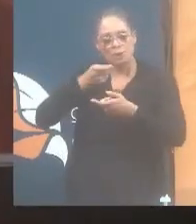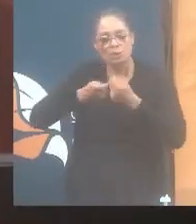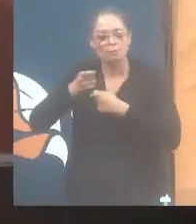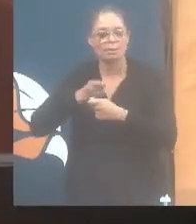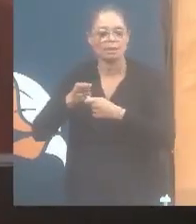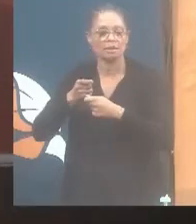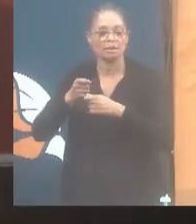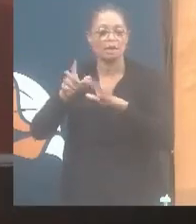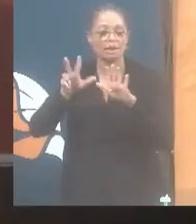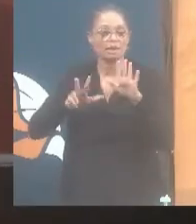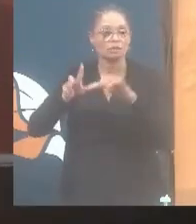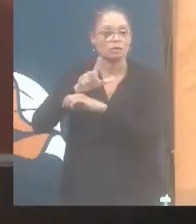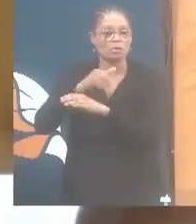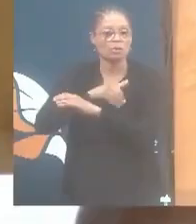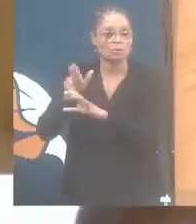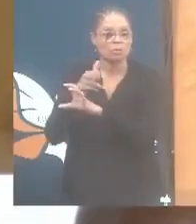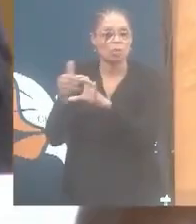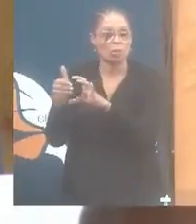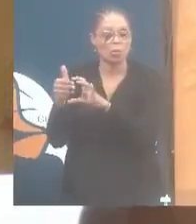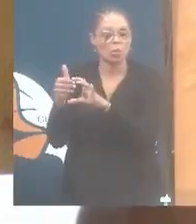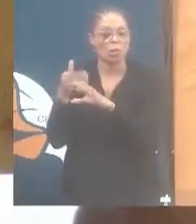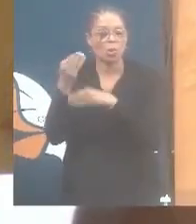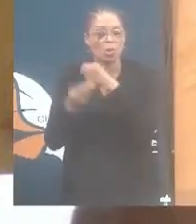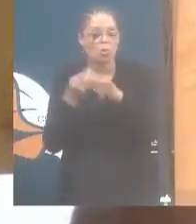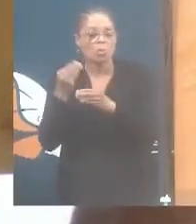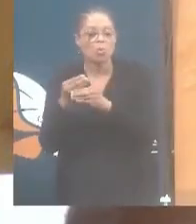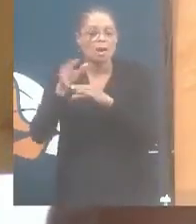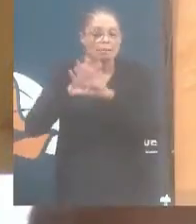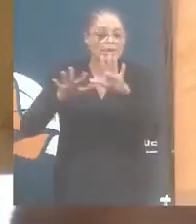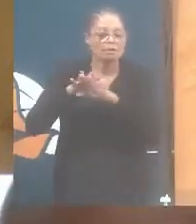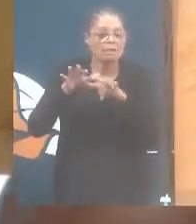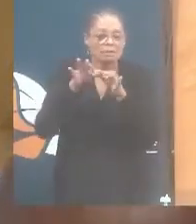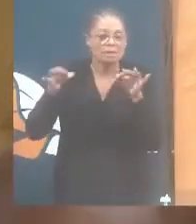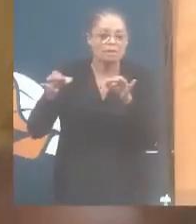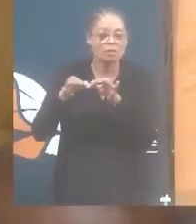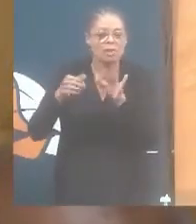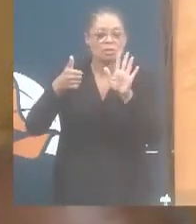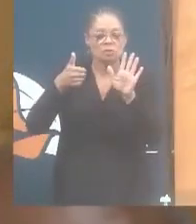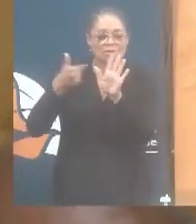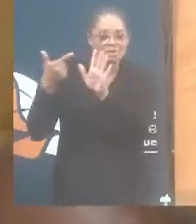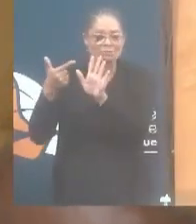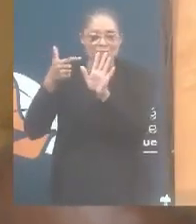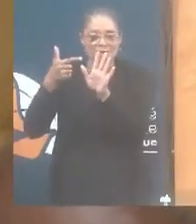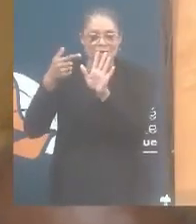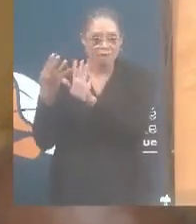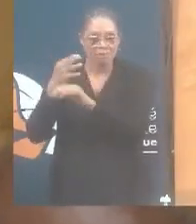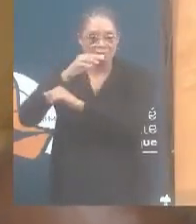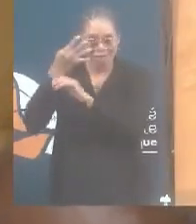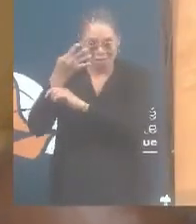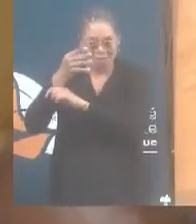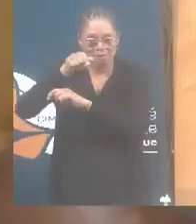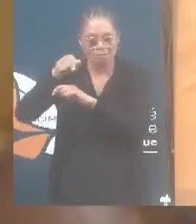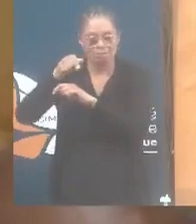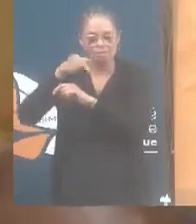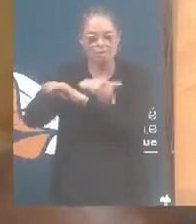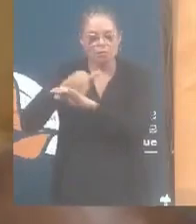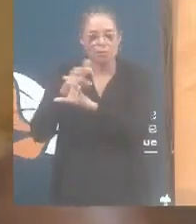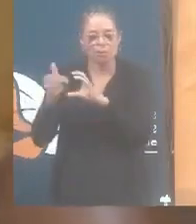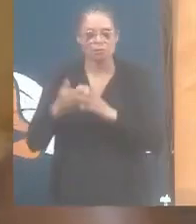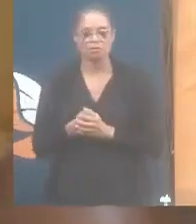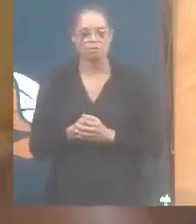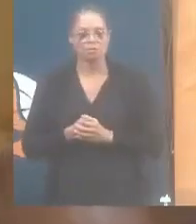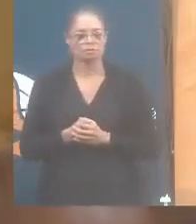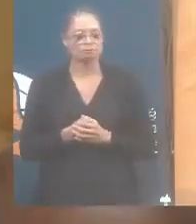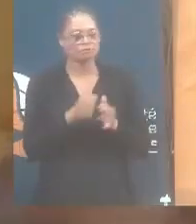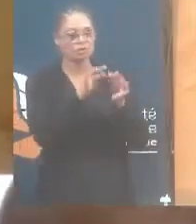compte 82 millions d'euros ou encore de l'aménagement du territoire, 69 millions d'euros. Donc, ce résultat qui a été présenté